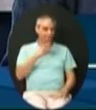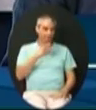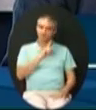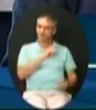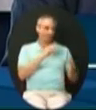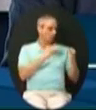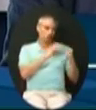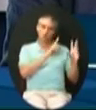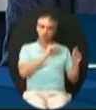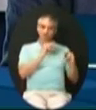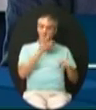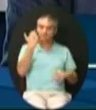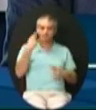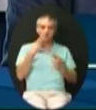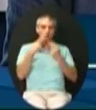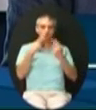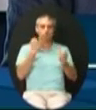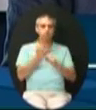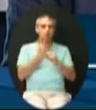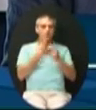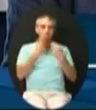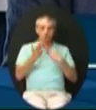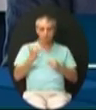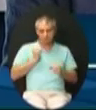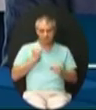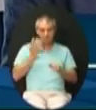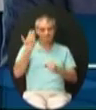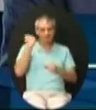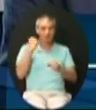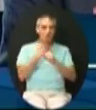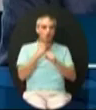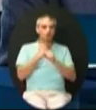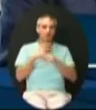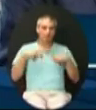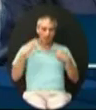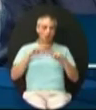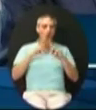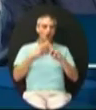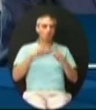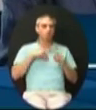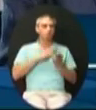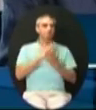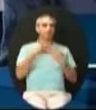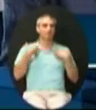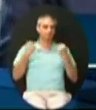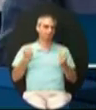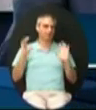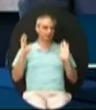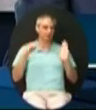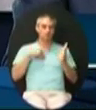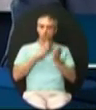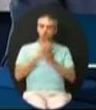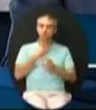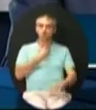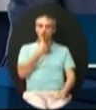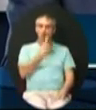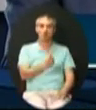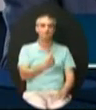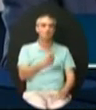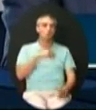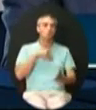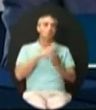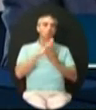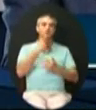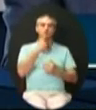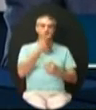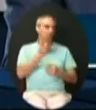נחמן, פעם היו פעולות תגמול. צהל פעם היה חי על עולם מוסרי בריא. בוא, המוסר שלי אומר,